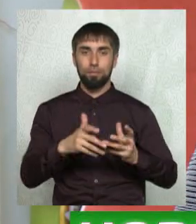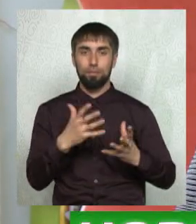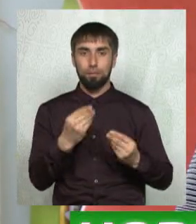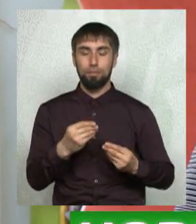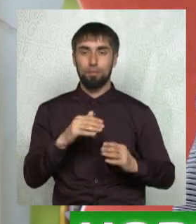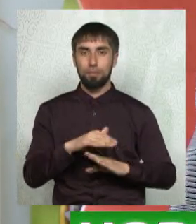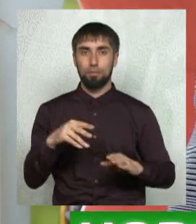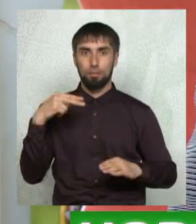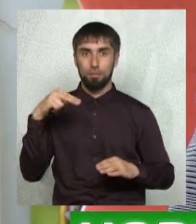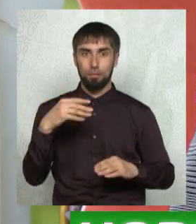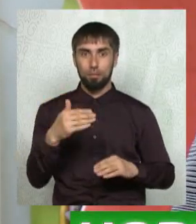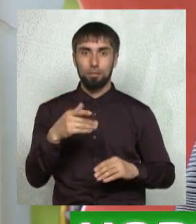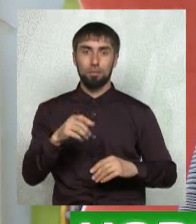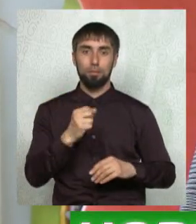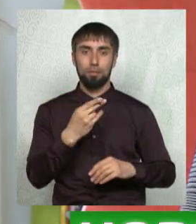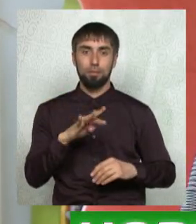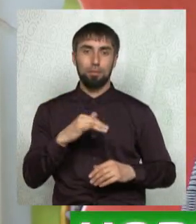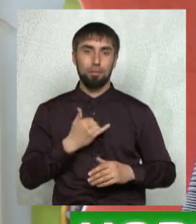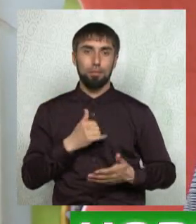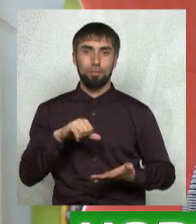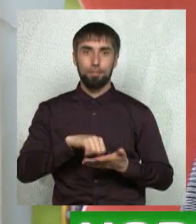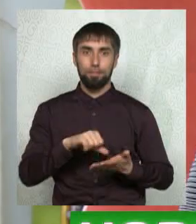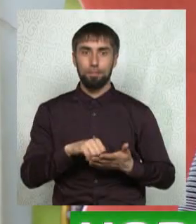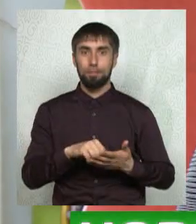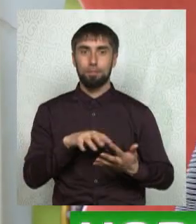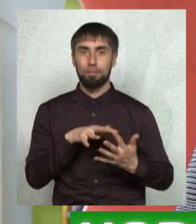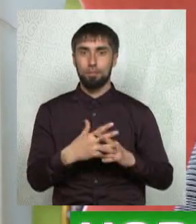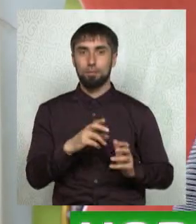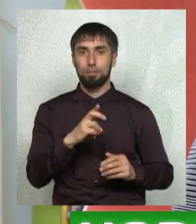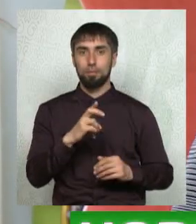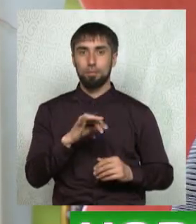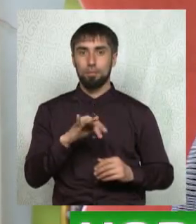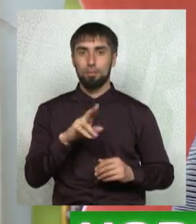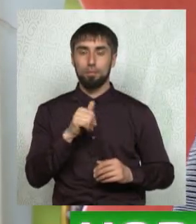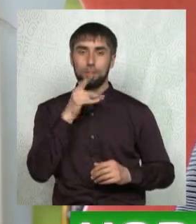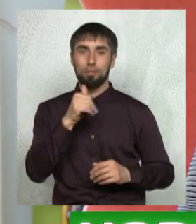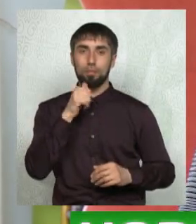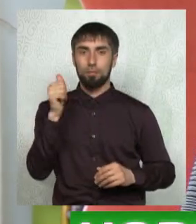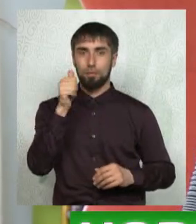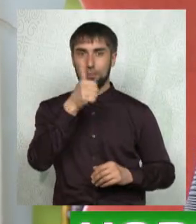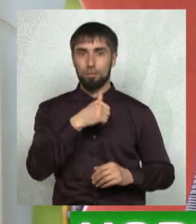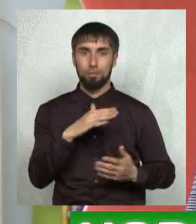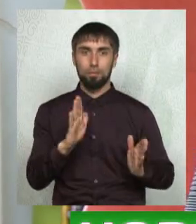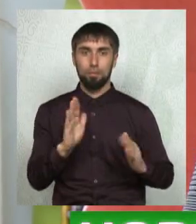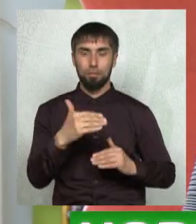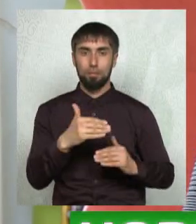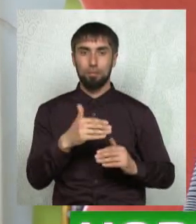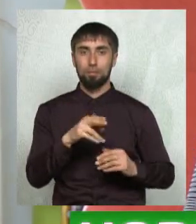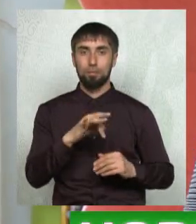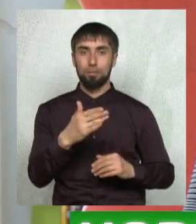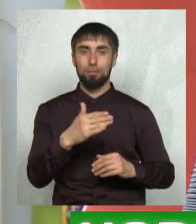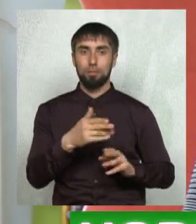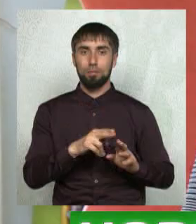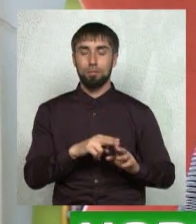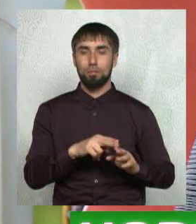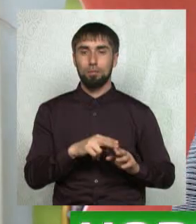детской литературы. В этой акции у нас участвуют сельские библиотеки, которые в прошлом году в рамках партийного проекта «Культура